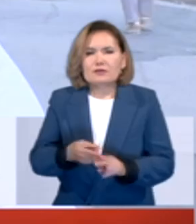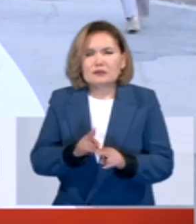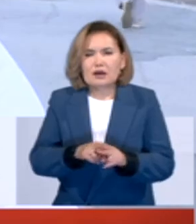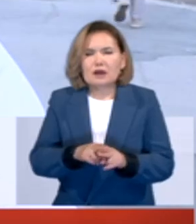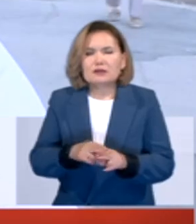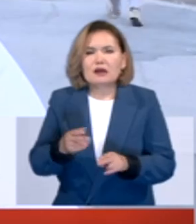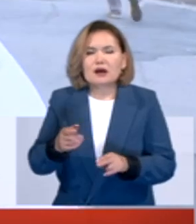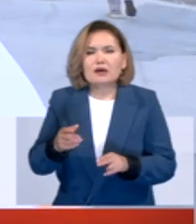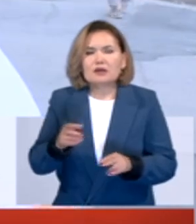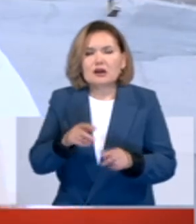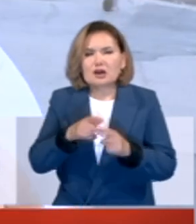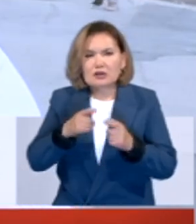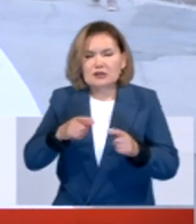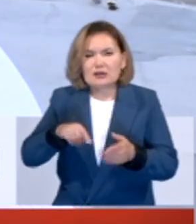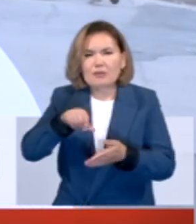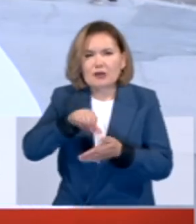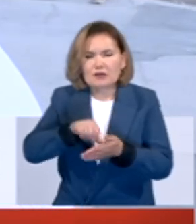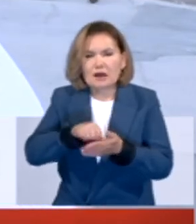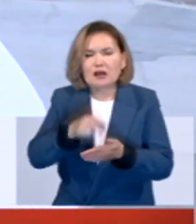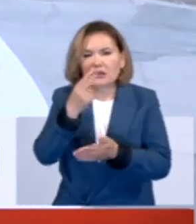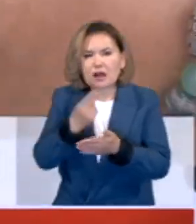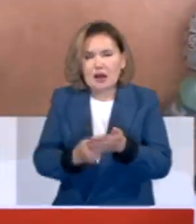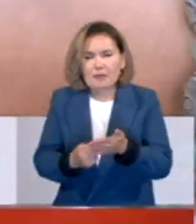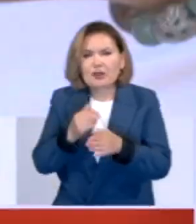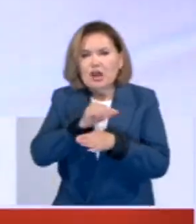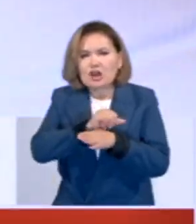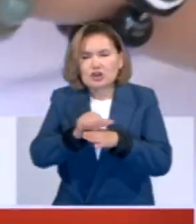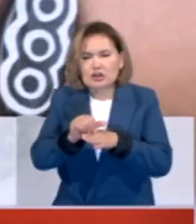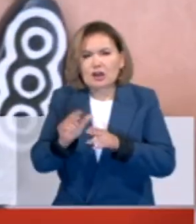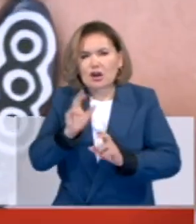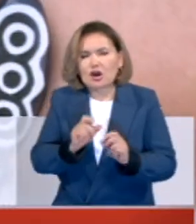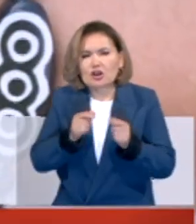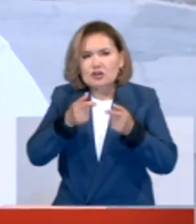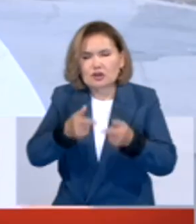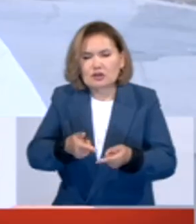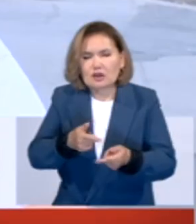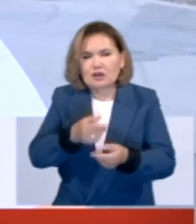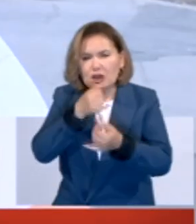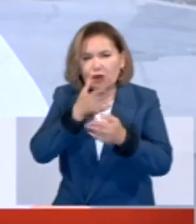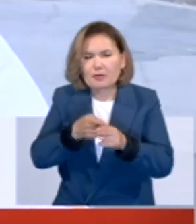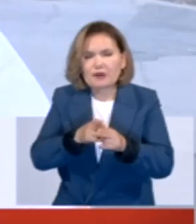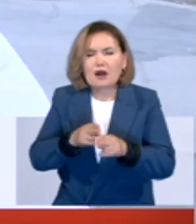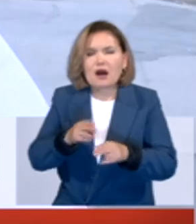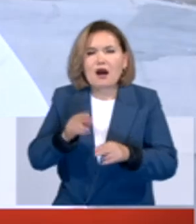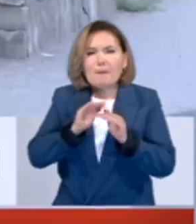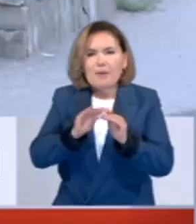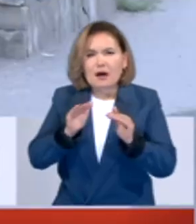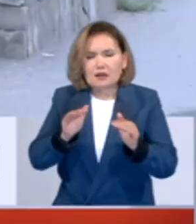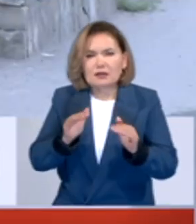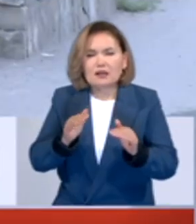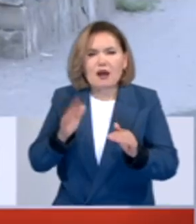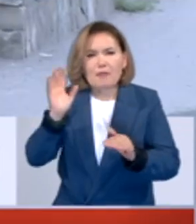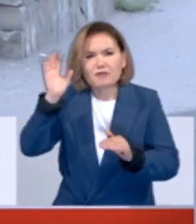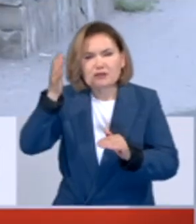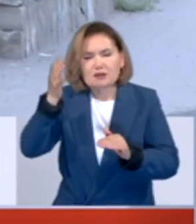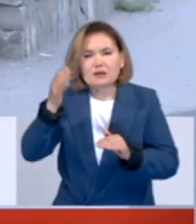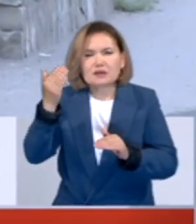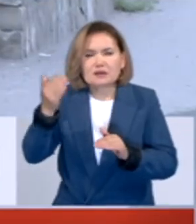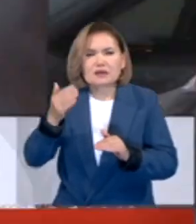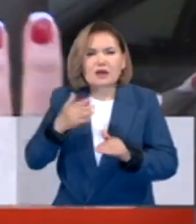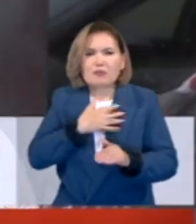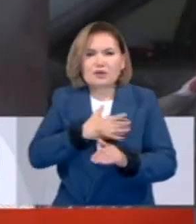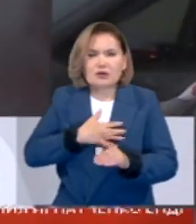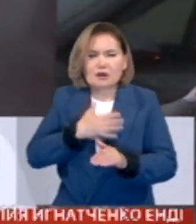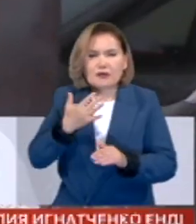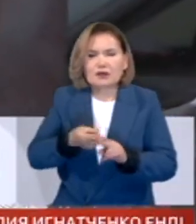түсе алмай қалған балалар, не шетелге түсе алмай қалған балалар қазір күзеліске ұшырап, сондай состояниеде тұр. Алданғандар тек алматылықтар